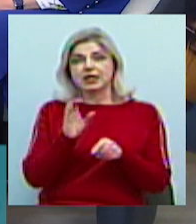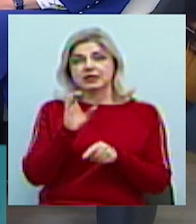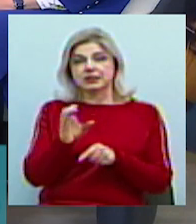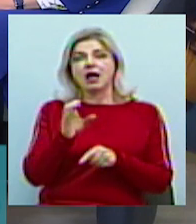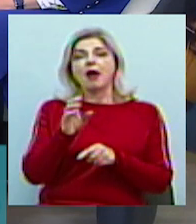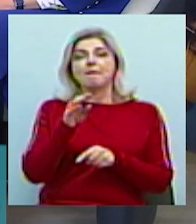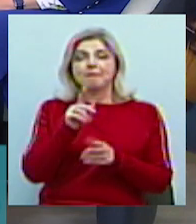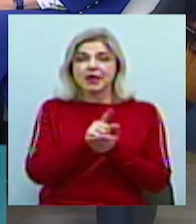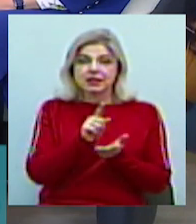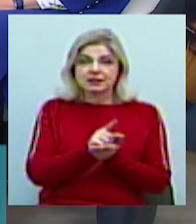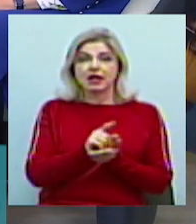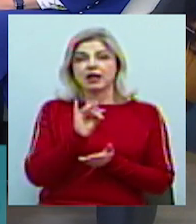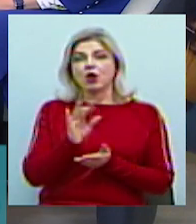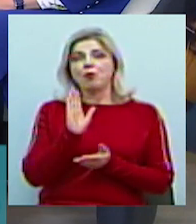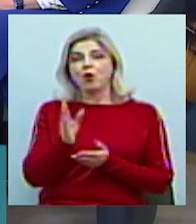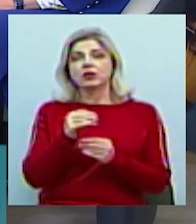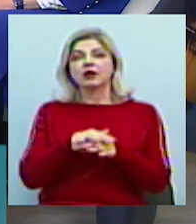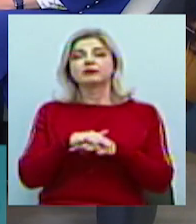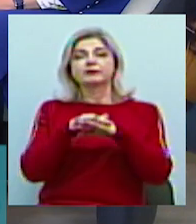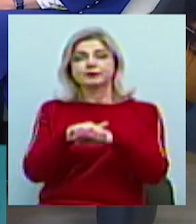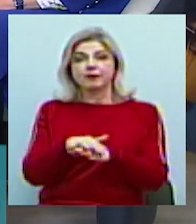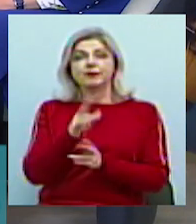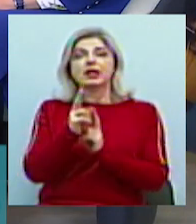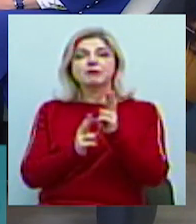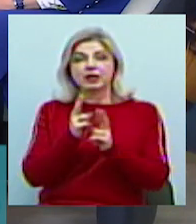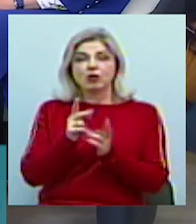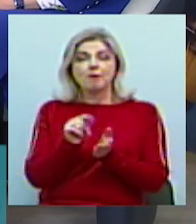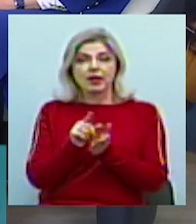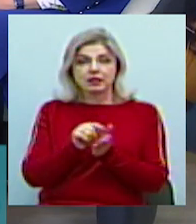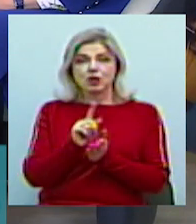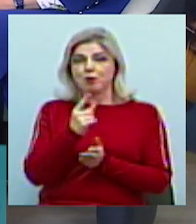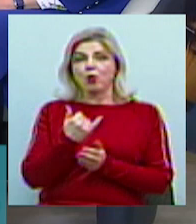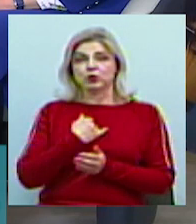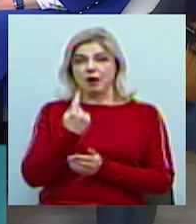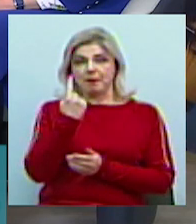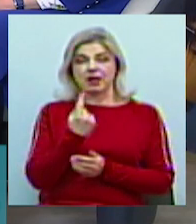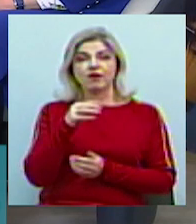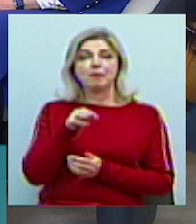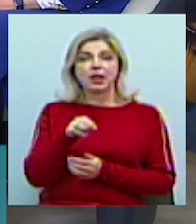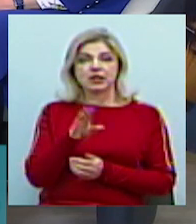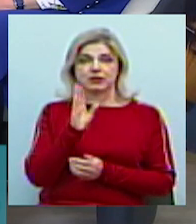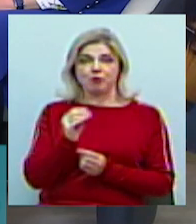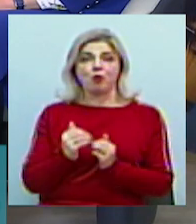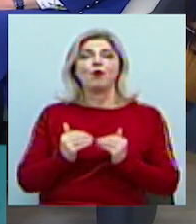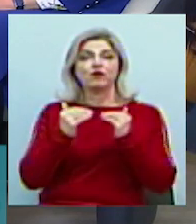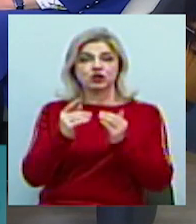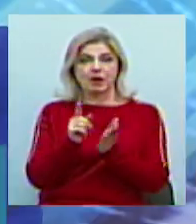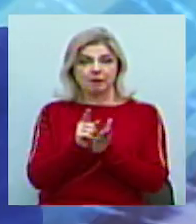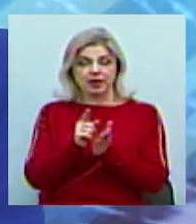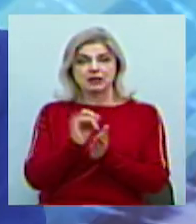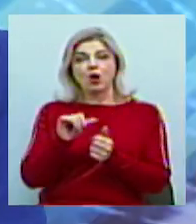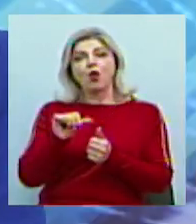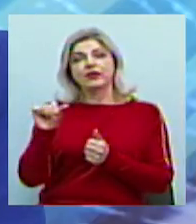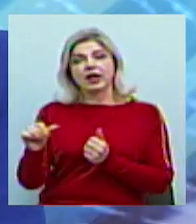березень. Хочу звернути увагу, що це буде перерахований розмір пенсії, тому що в нас йде підвищення з 1 березня. І за окремою відомістю